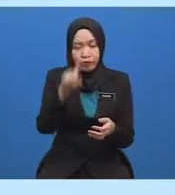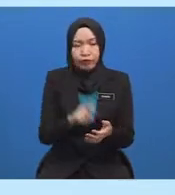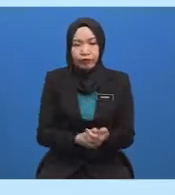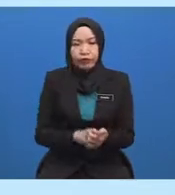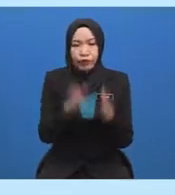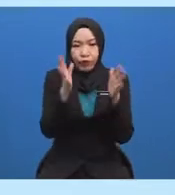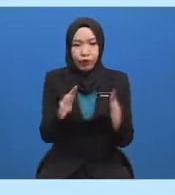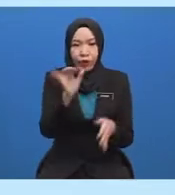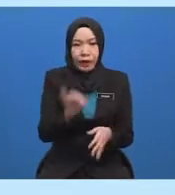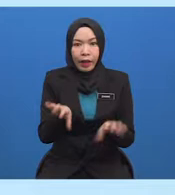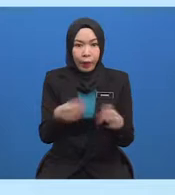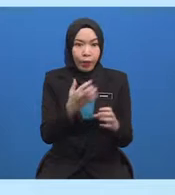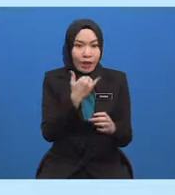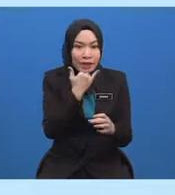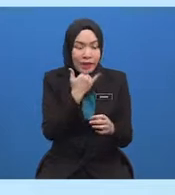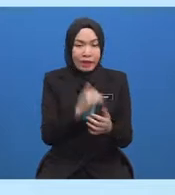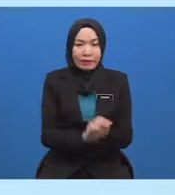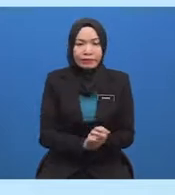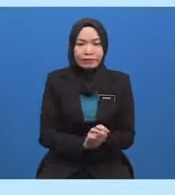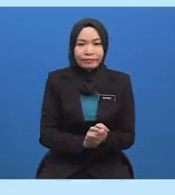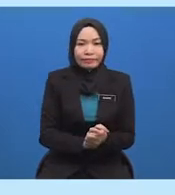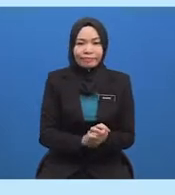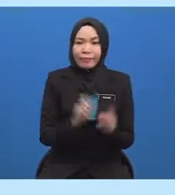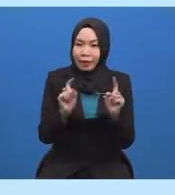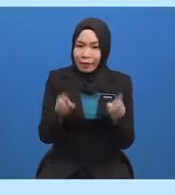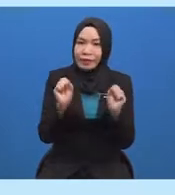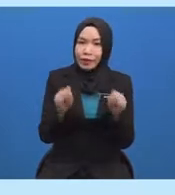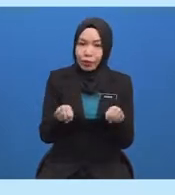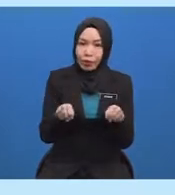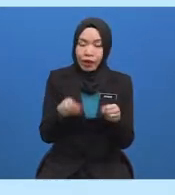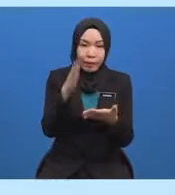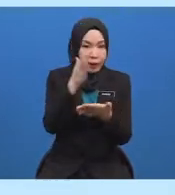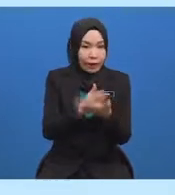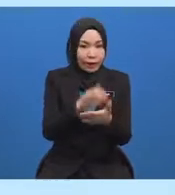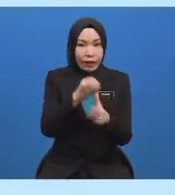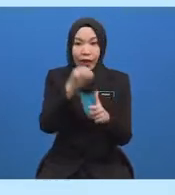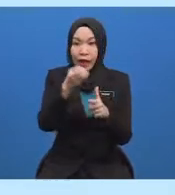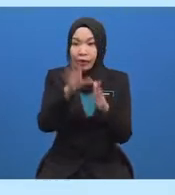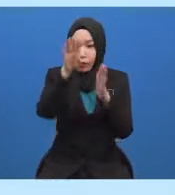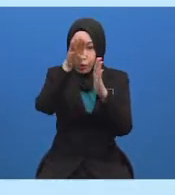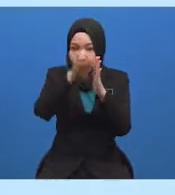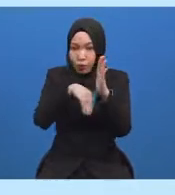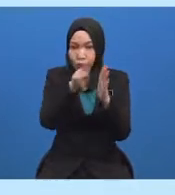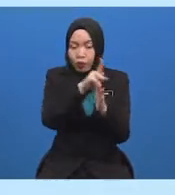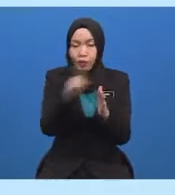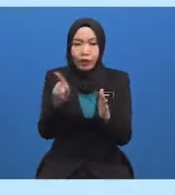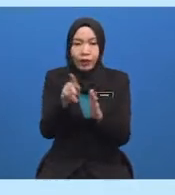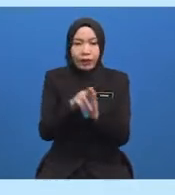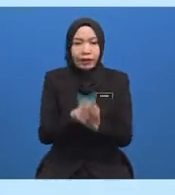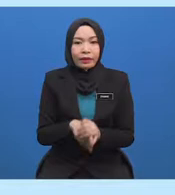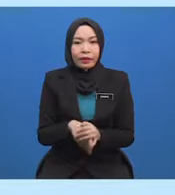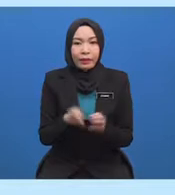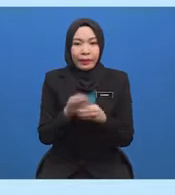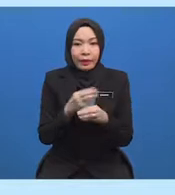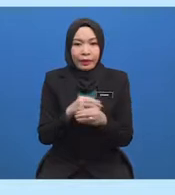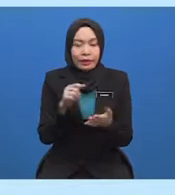dapat mengurangkan kegiatan-kegiatan seperti penerokaan dicuri rebuked tampel langkah keselamatan